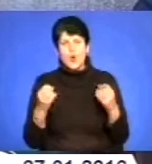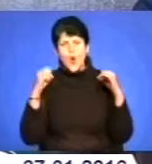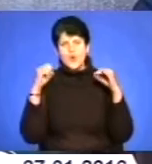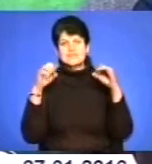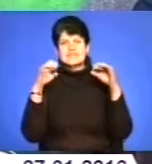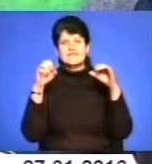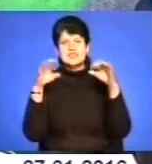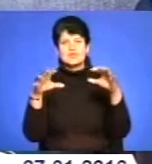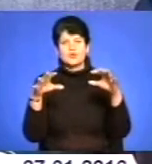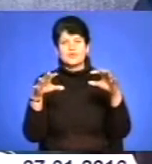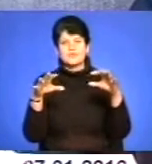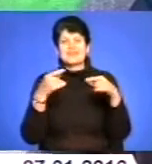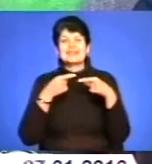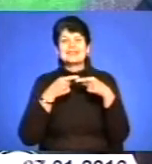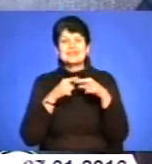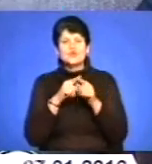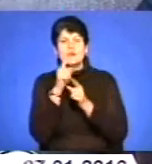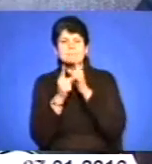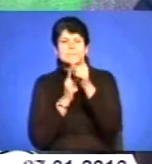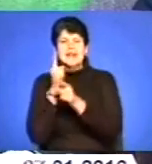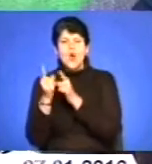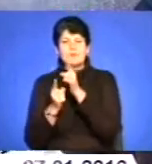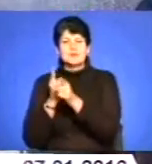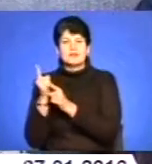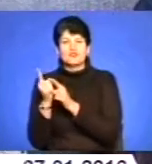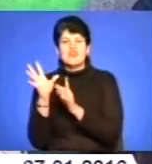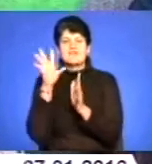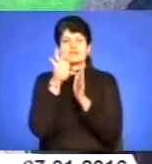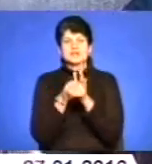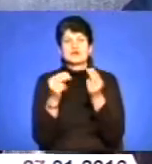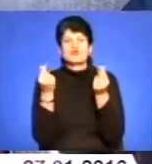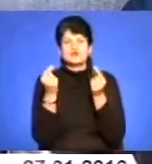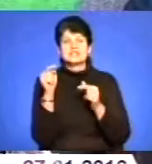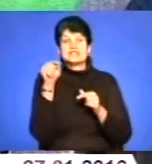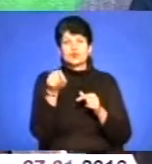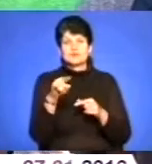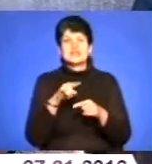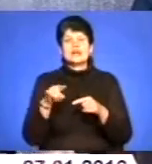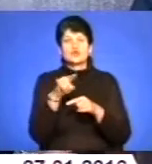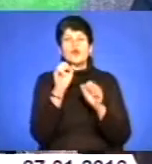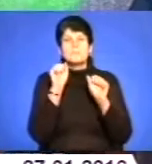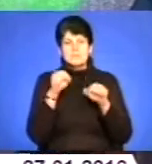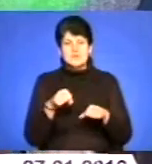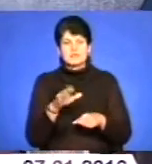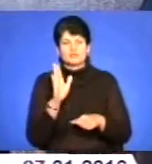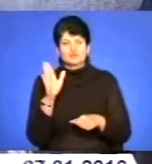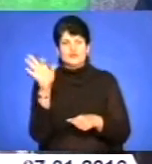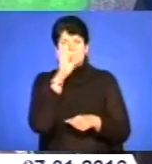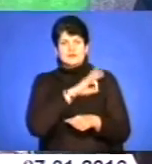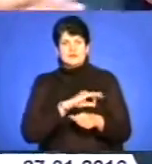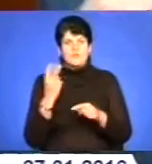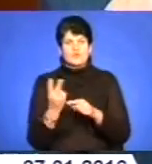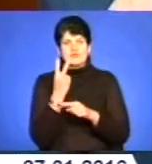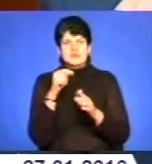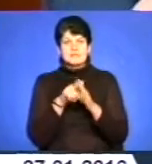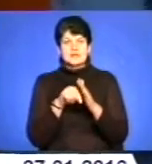освітлюю, технічно переобладнаю і вкладаю кошти для того, щоб цей аеродром міг бути використаний за подвійним